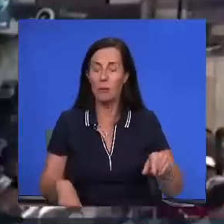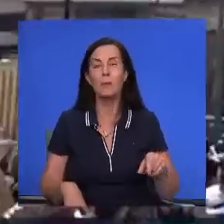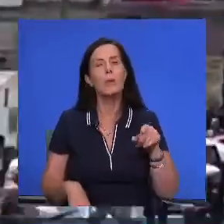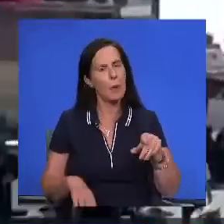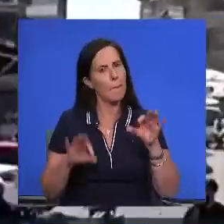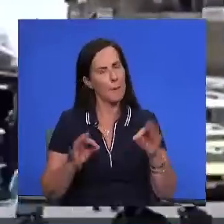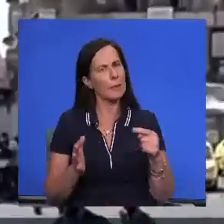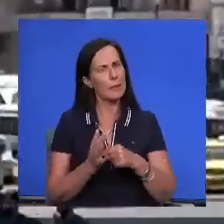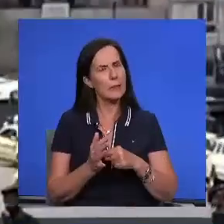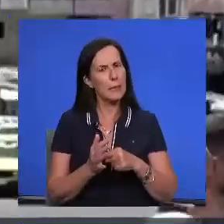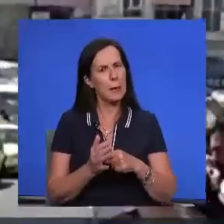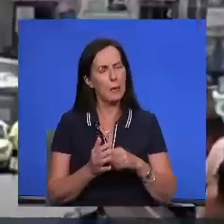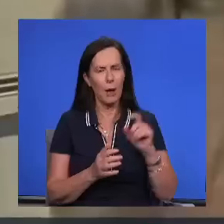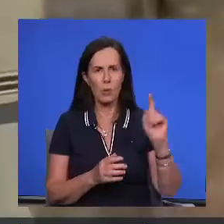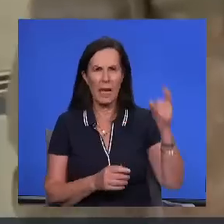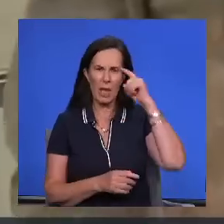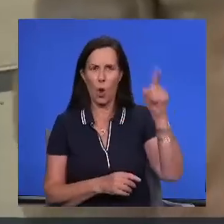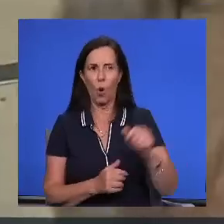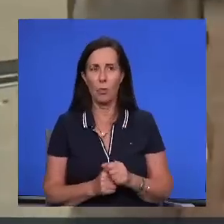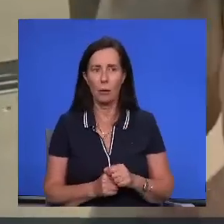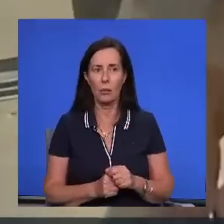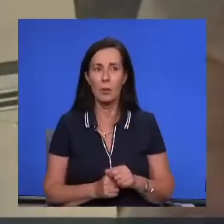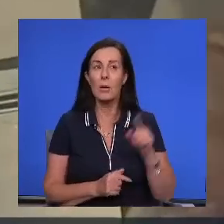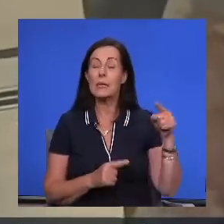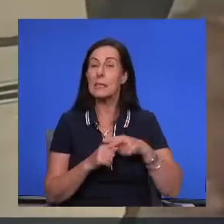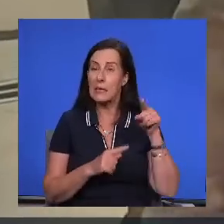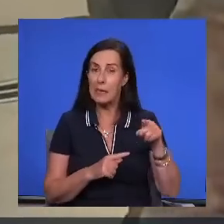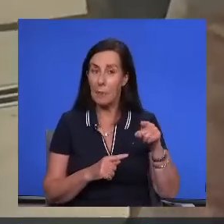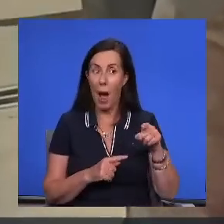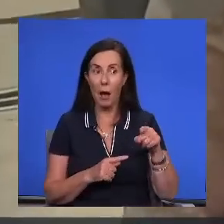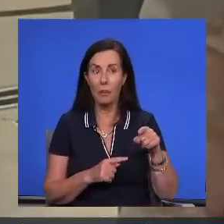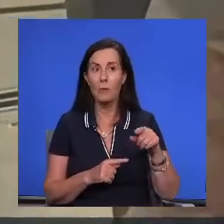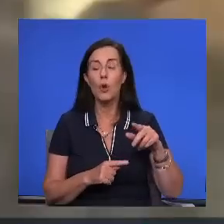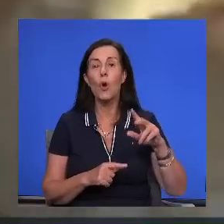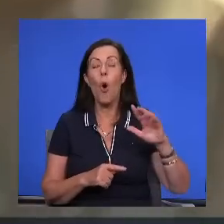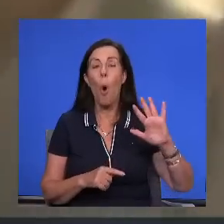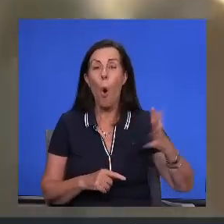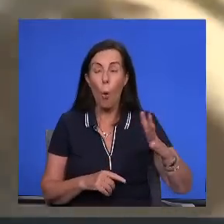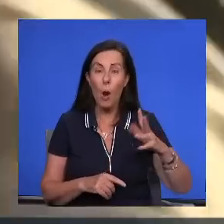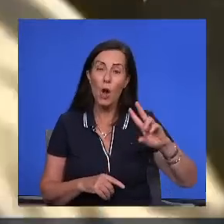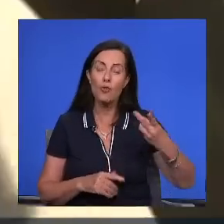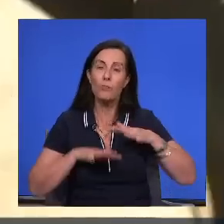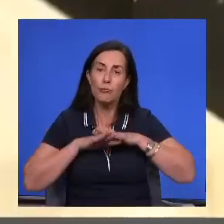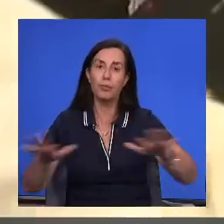בהחלט סיבה להתאגה בעבורו. ותמרור הזרה שהאש שוב עלולה ללחך בשולי גלימתו.